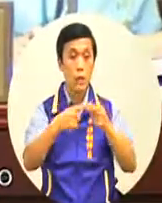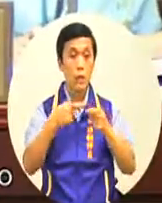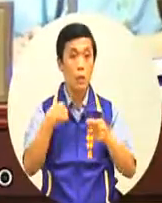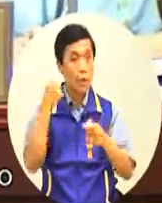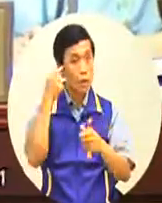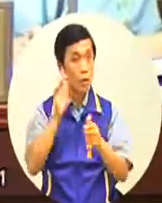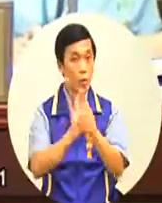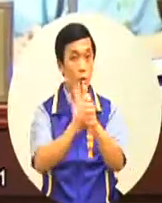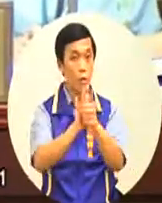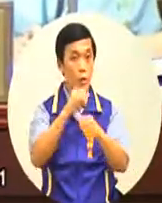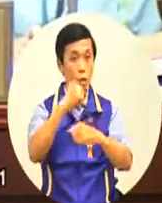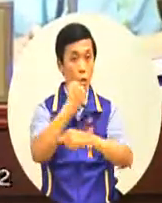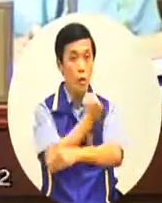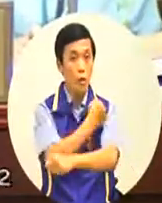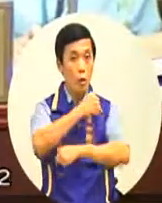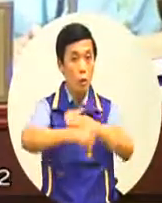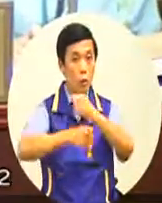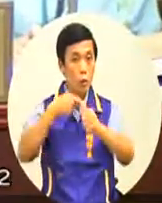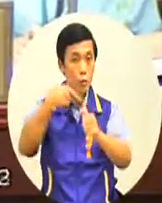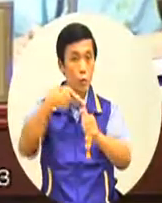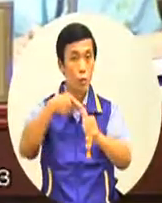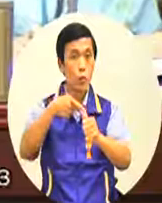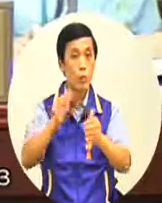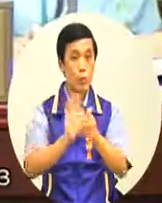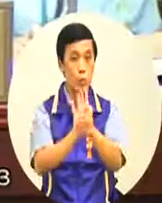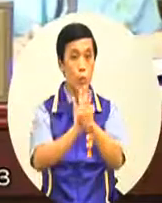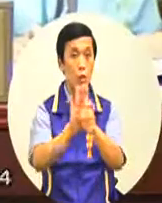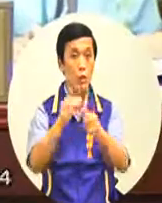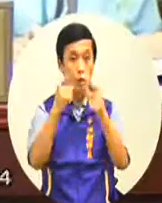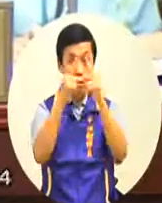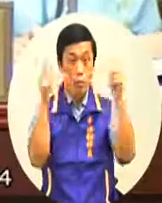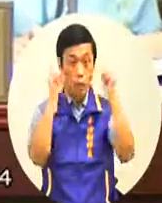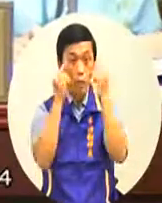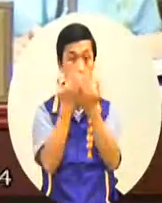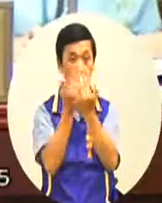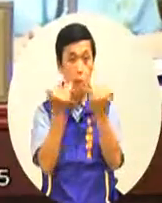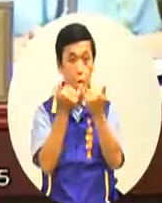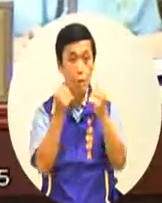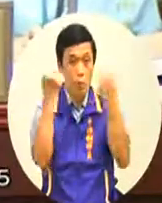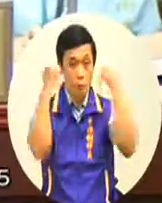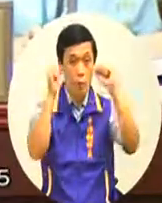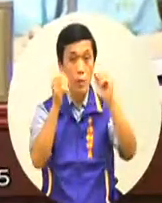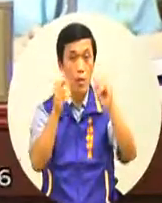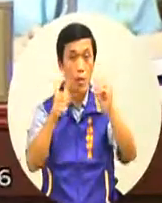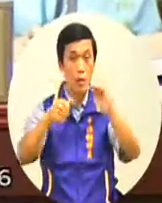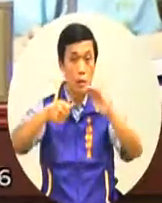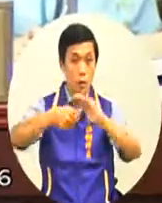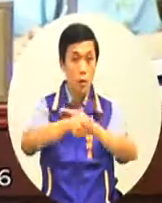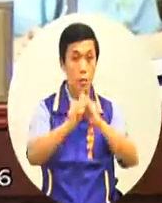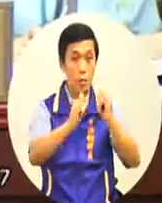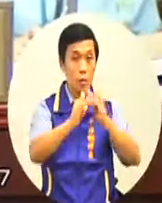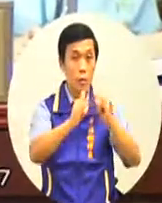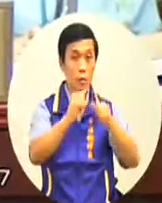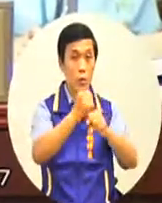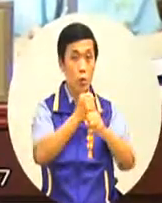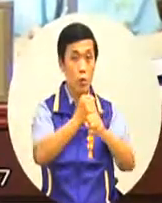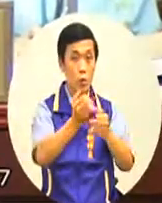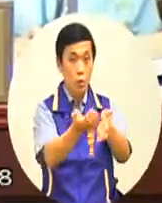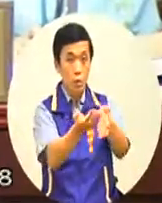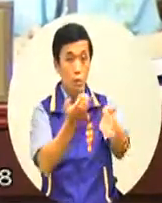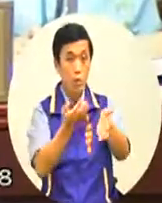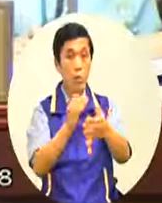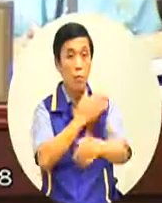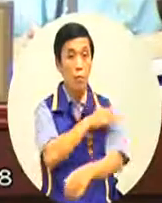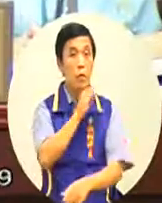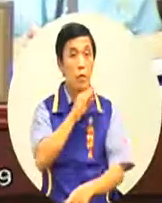们的劳动教育。因为其实在大学生的时候，他即将进入职场之前，如果他对于这将来不管他当老板还